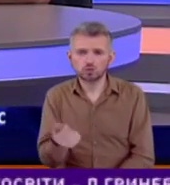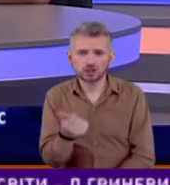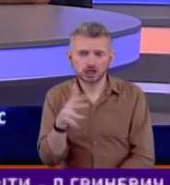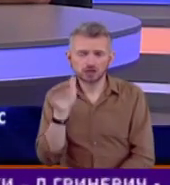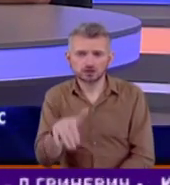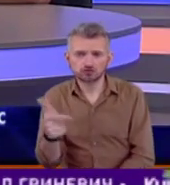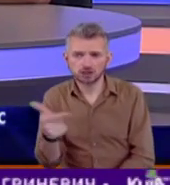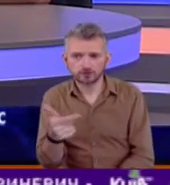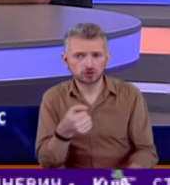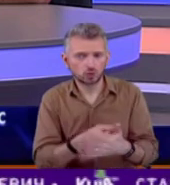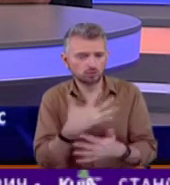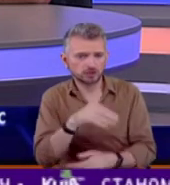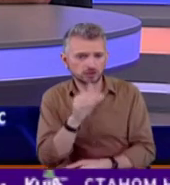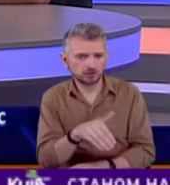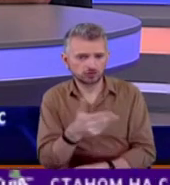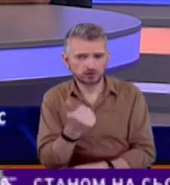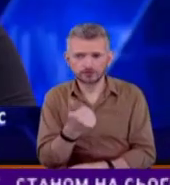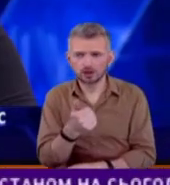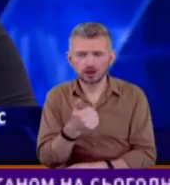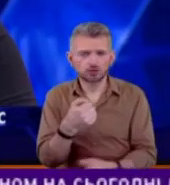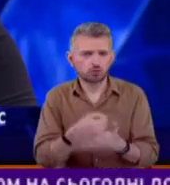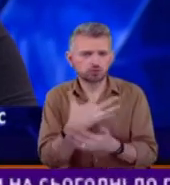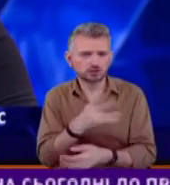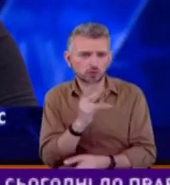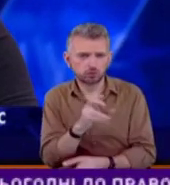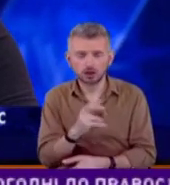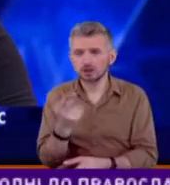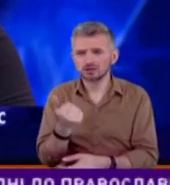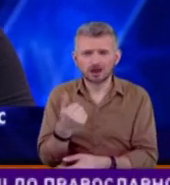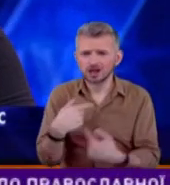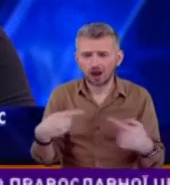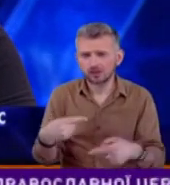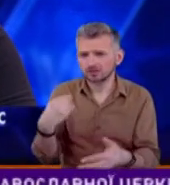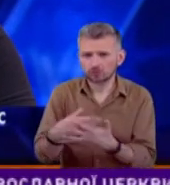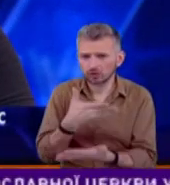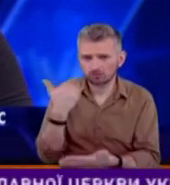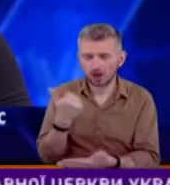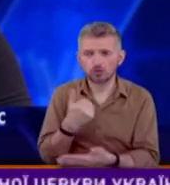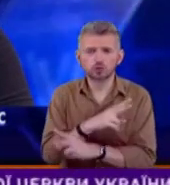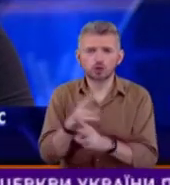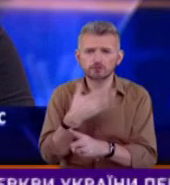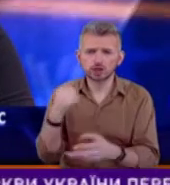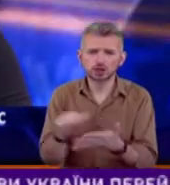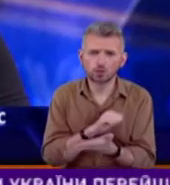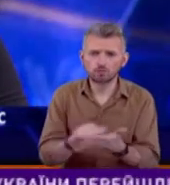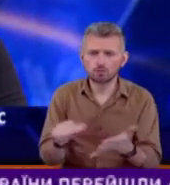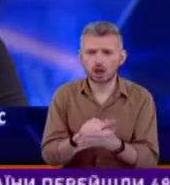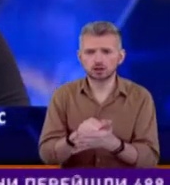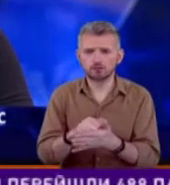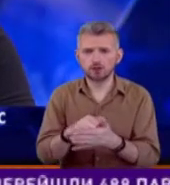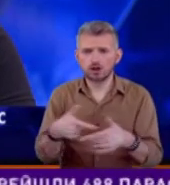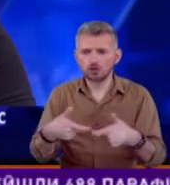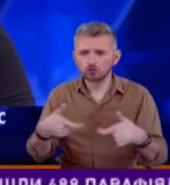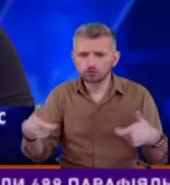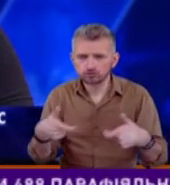тысяч гривен. До 50, да? Вон да, ну, там разные есть, они недорого стоят. И опять же, ни у кого обычно нету ни документов, ни номерных знаков, само собой. Не